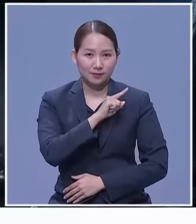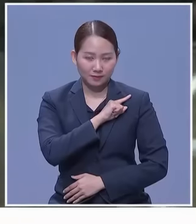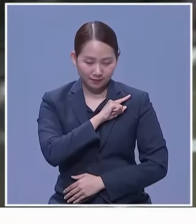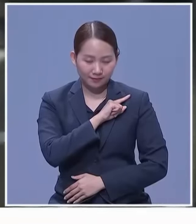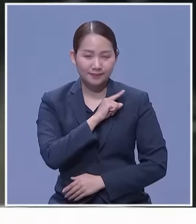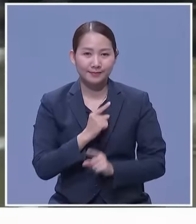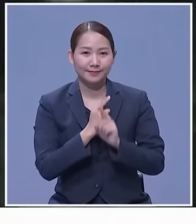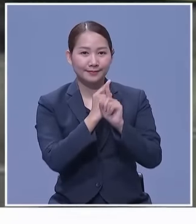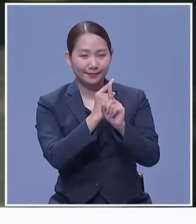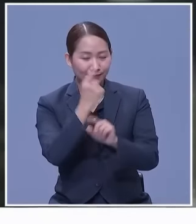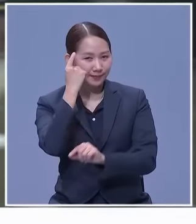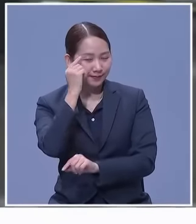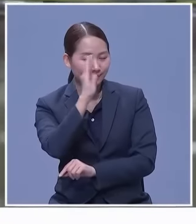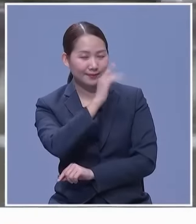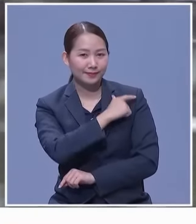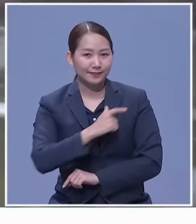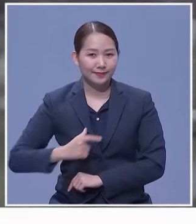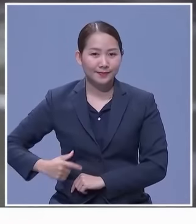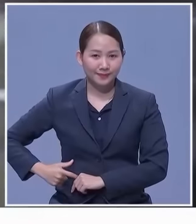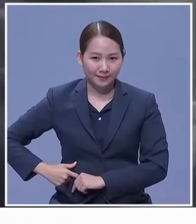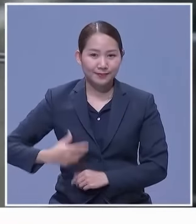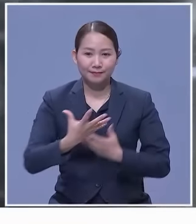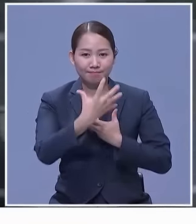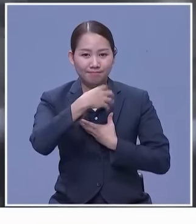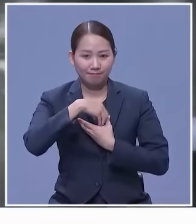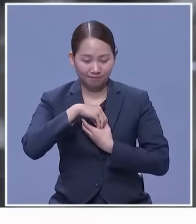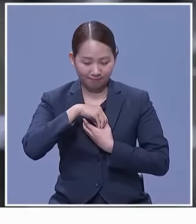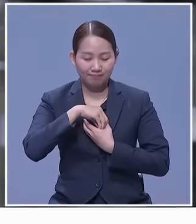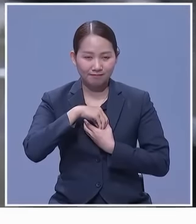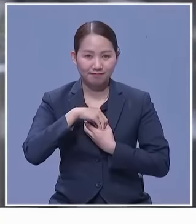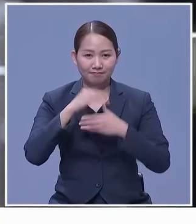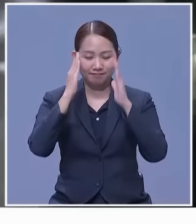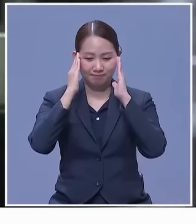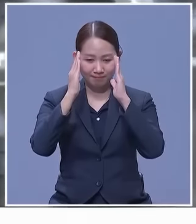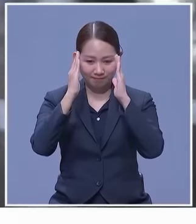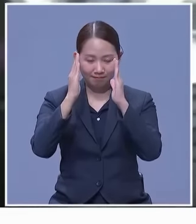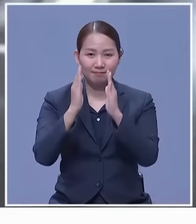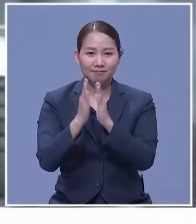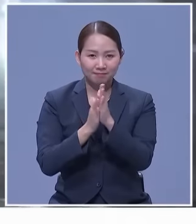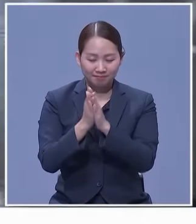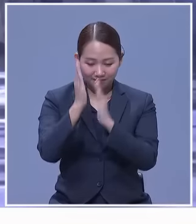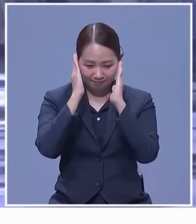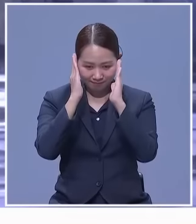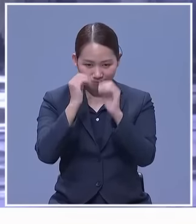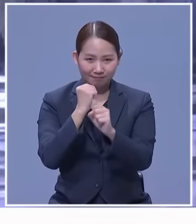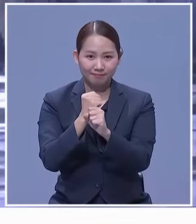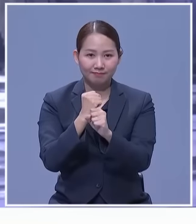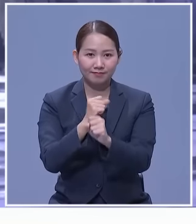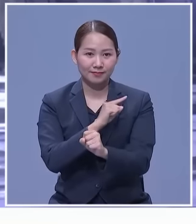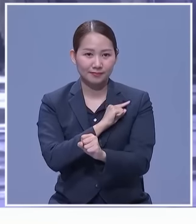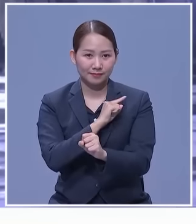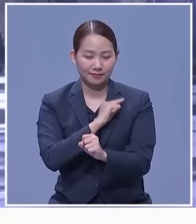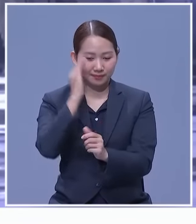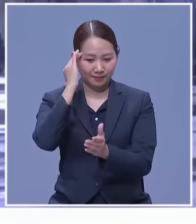ข้าของแผ่นดินโดยมีเจตนาอันแน่วแน่ในอันที่มุ่งหมายประพฤติปฏิบัติตนเป็นตำรวจที่ดีของประชาช